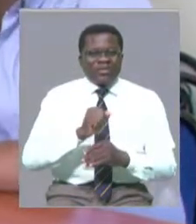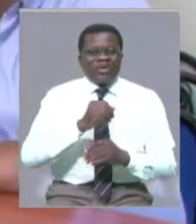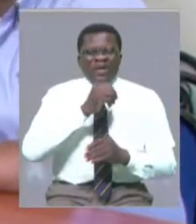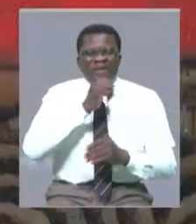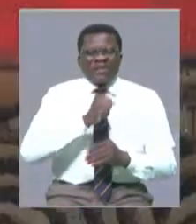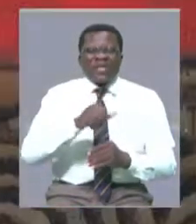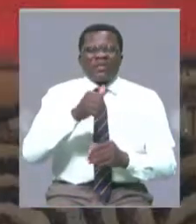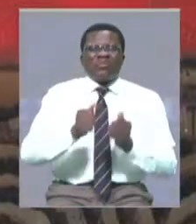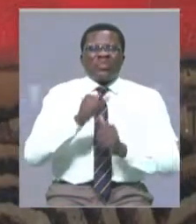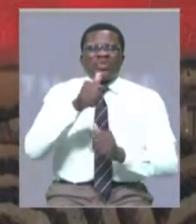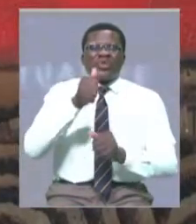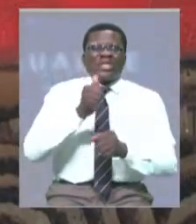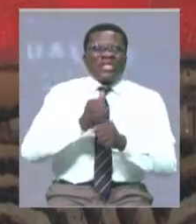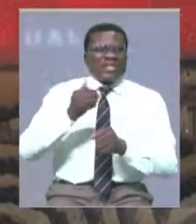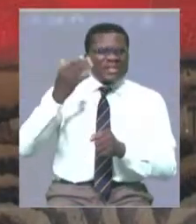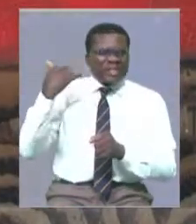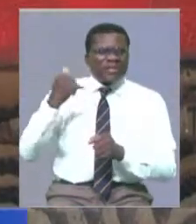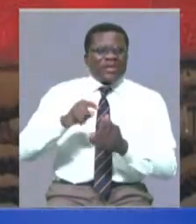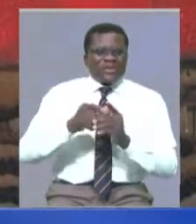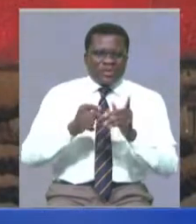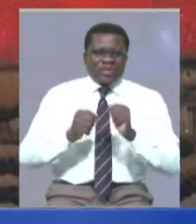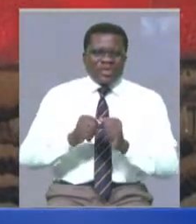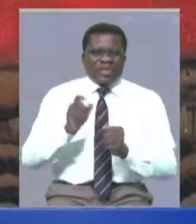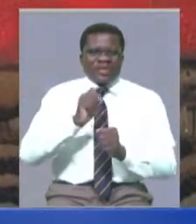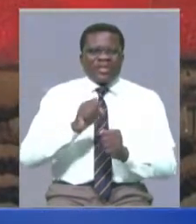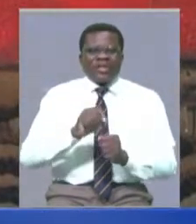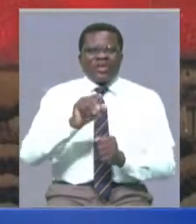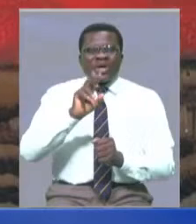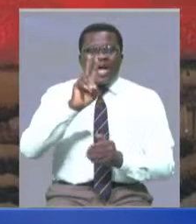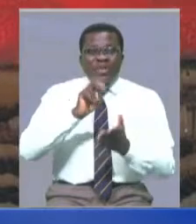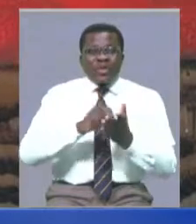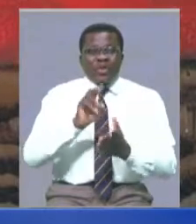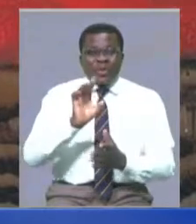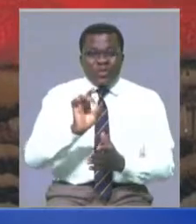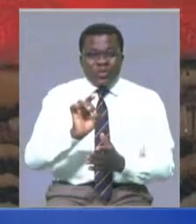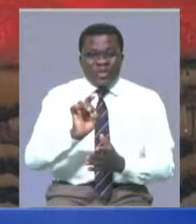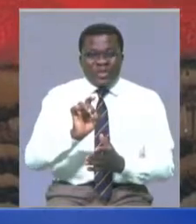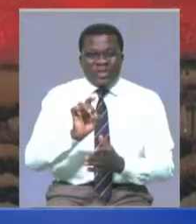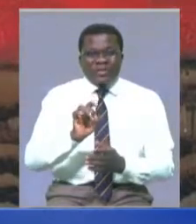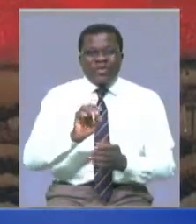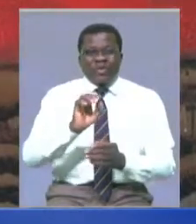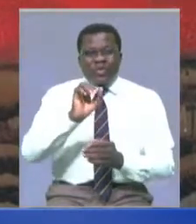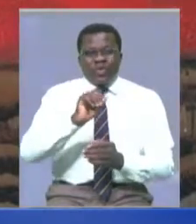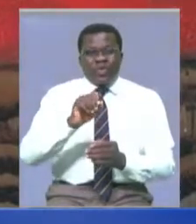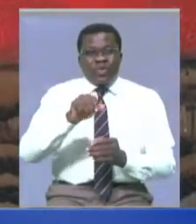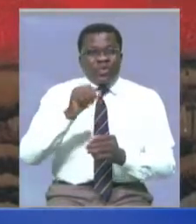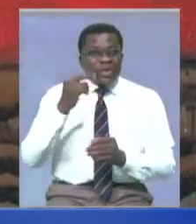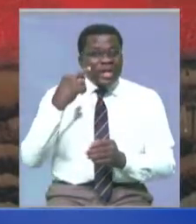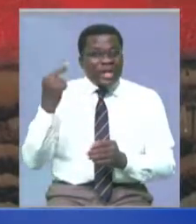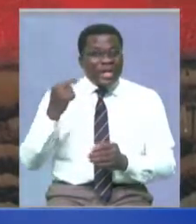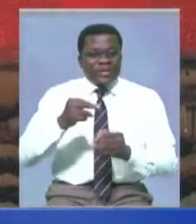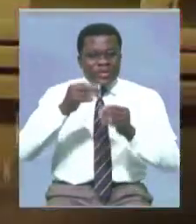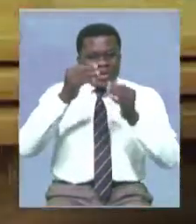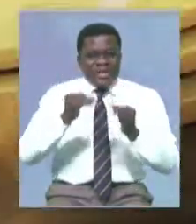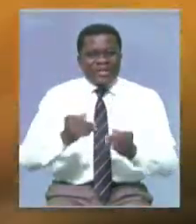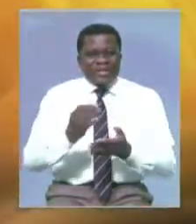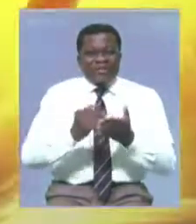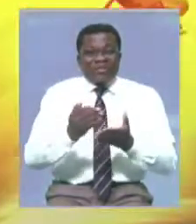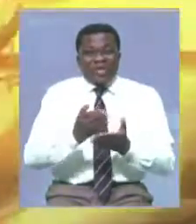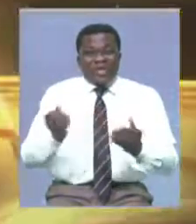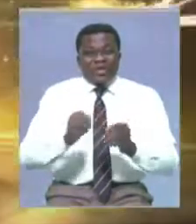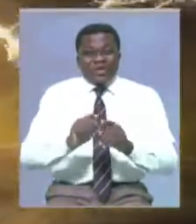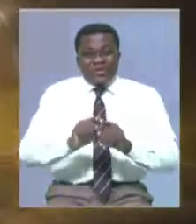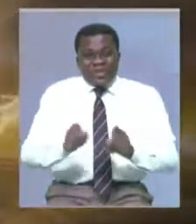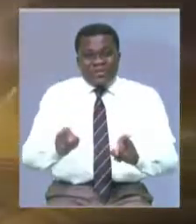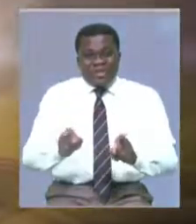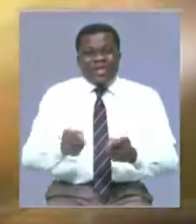plus de 10 ans. C'était donc en 2008 où Atlantique FM a décidé donc de faire quelque chose de